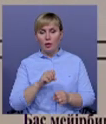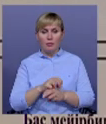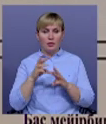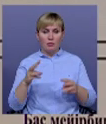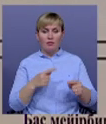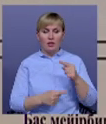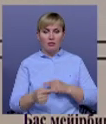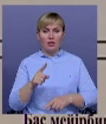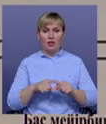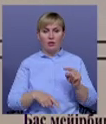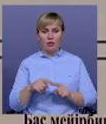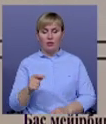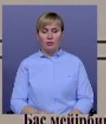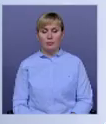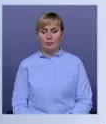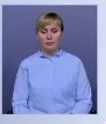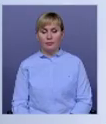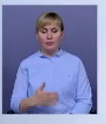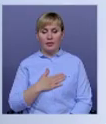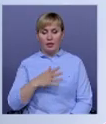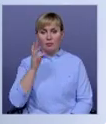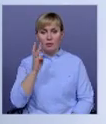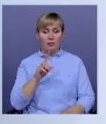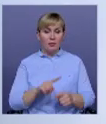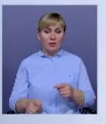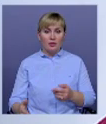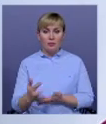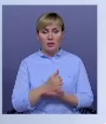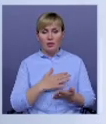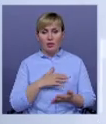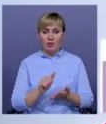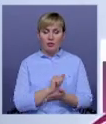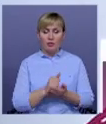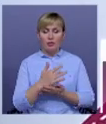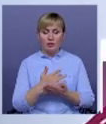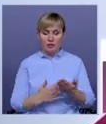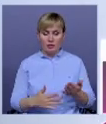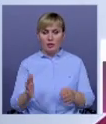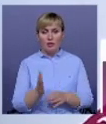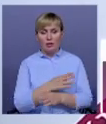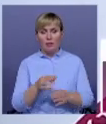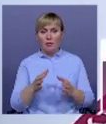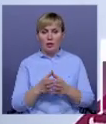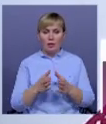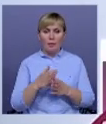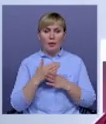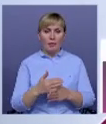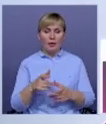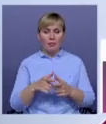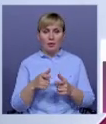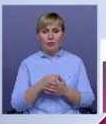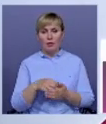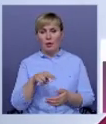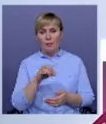их возврат на родину. Наше посольство, они быстро собрали наши документы, составили списки, разделили нас по группам, помогли купить билеты до